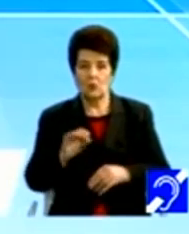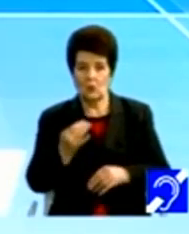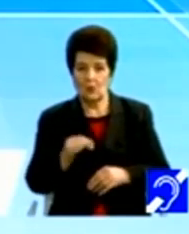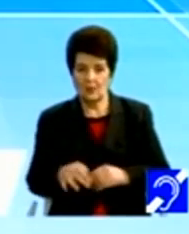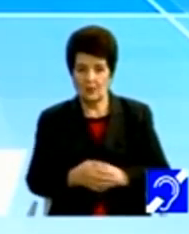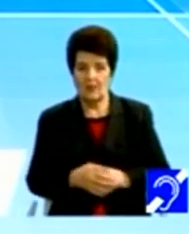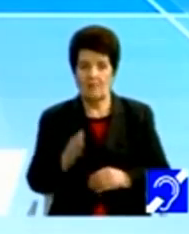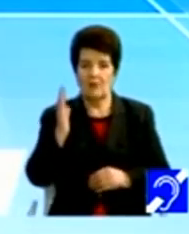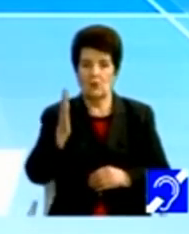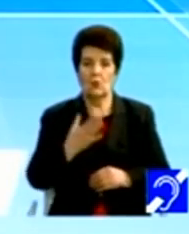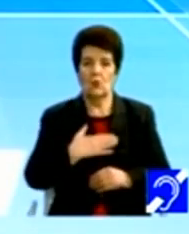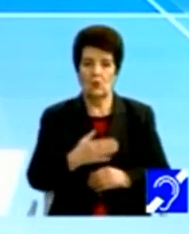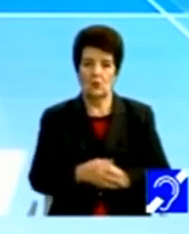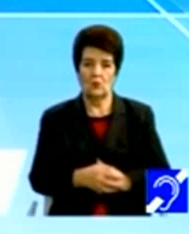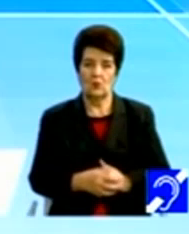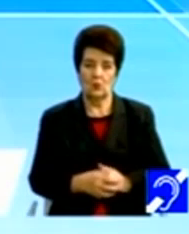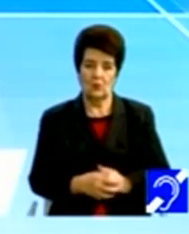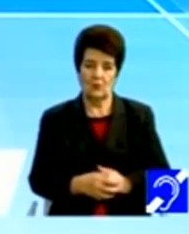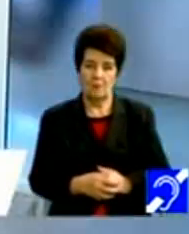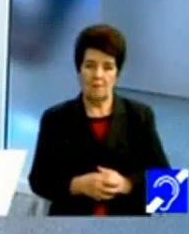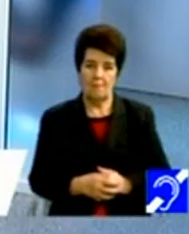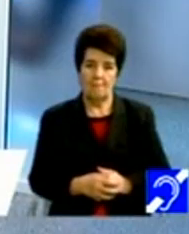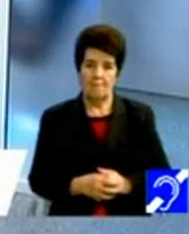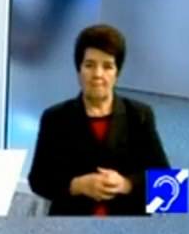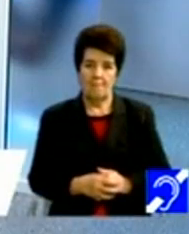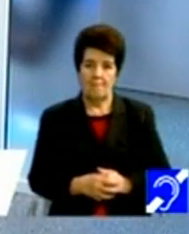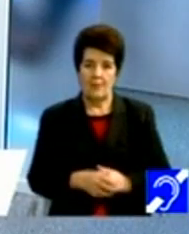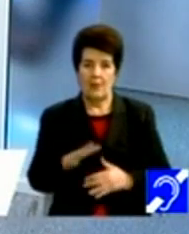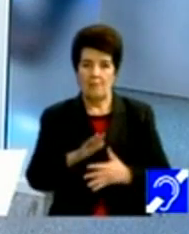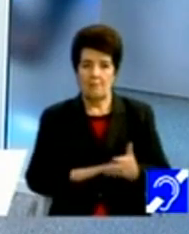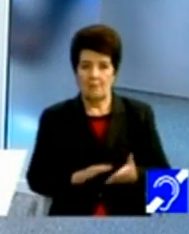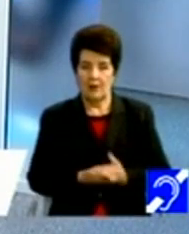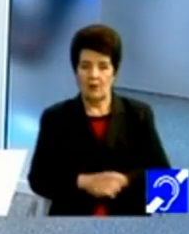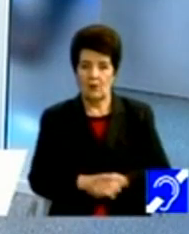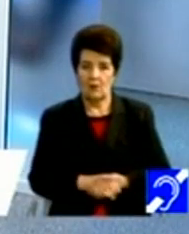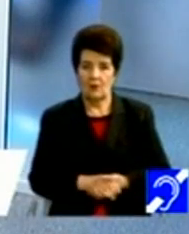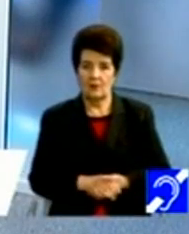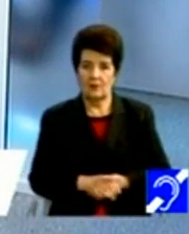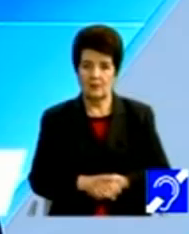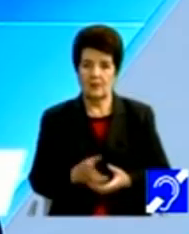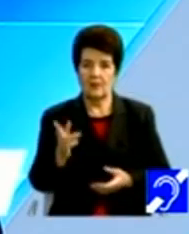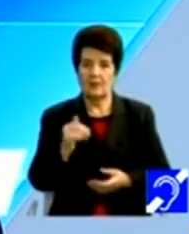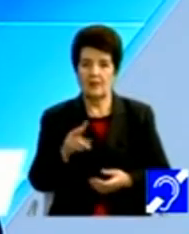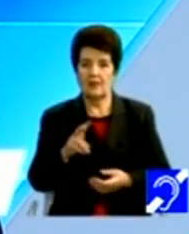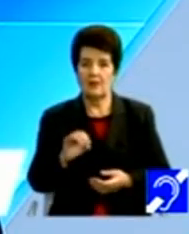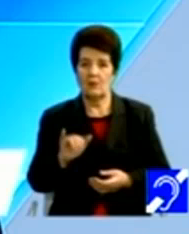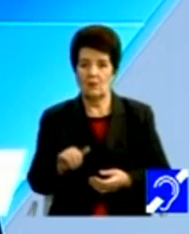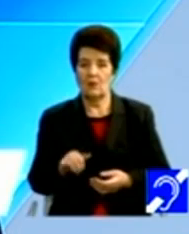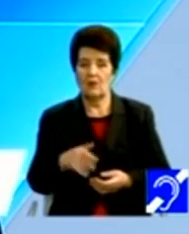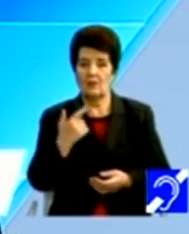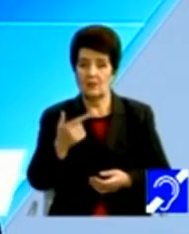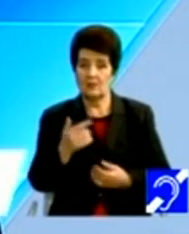a viitorului nostru. Pe scurt, pe tema aceasta, domnul Deliu? Niciodată nu am fost de acord